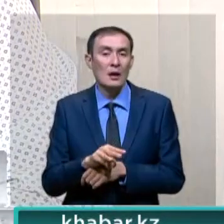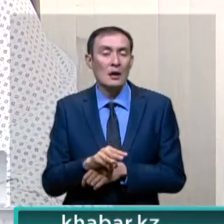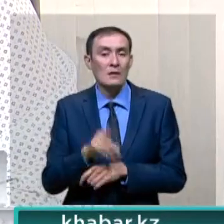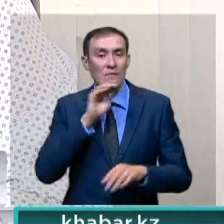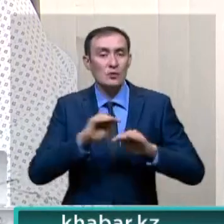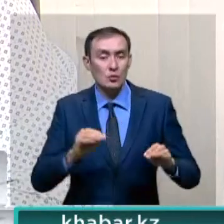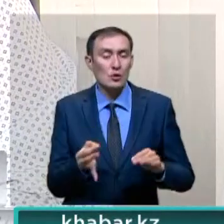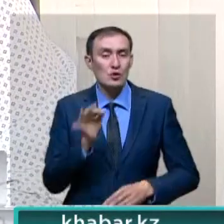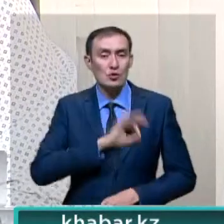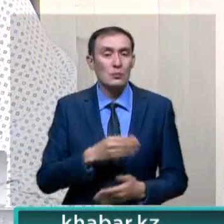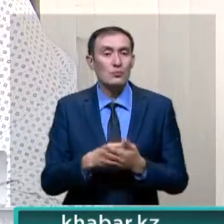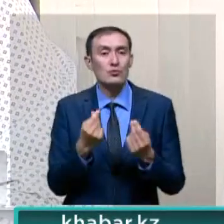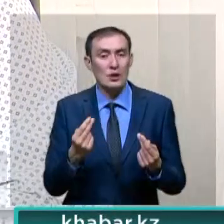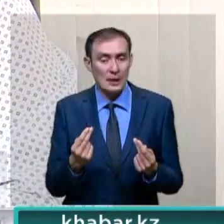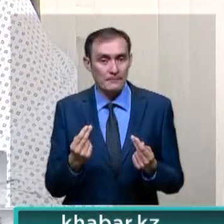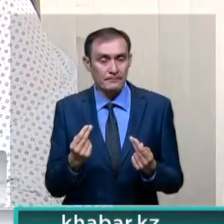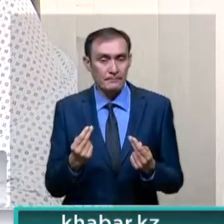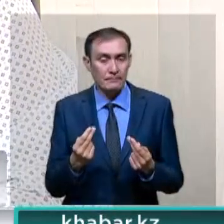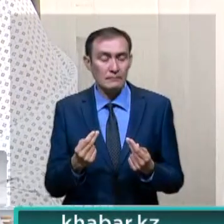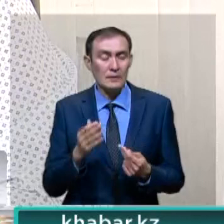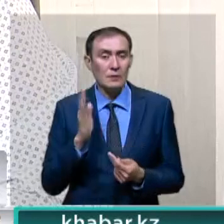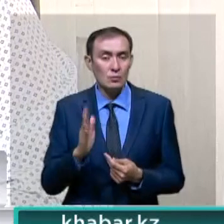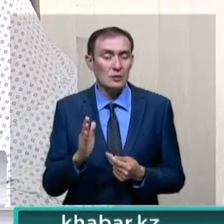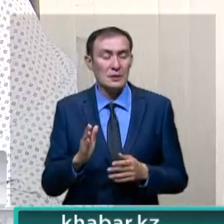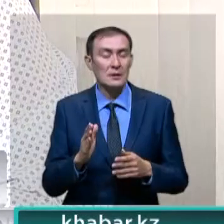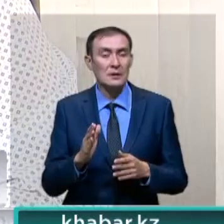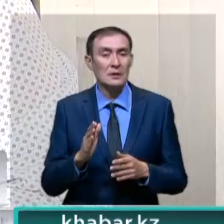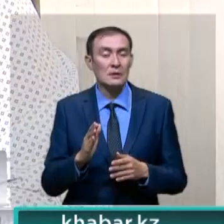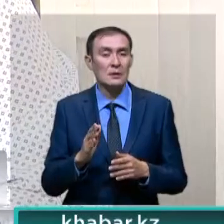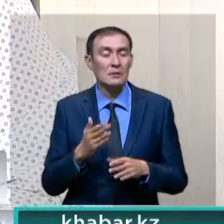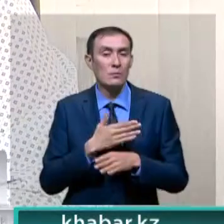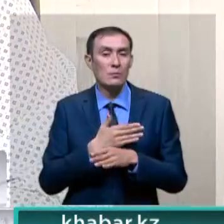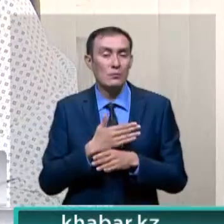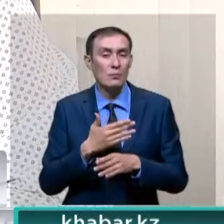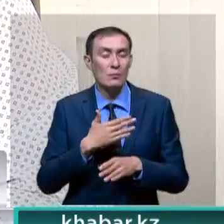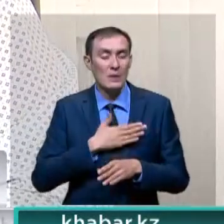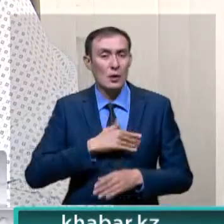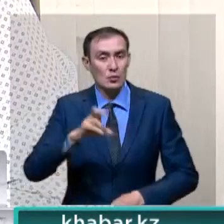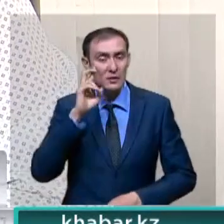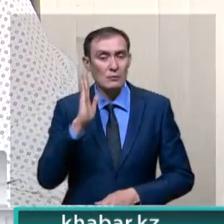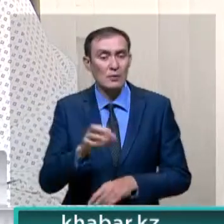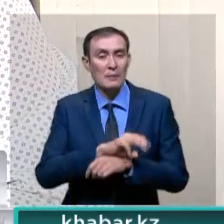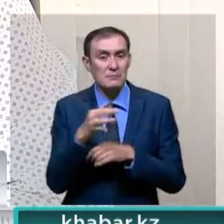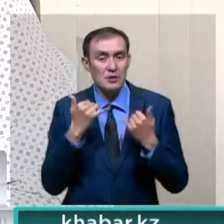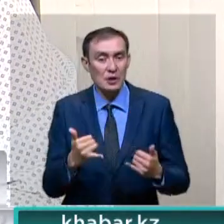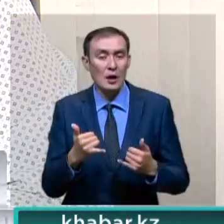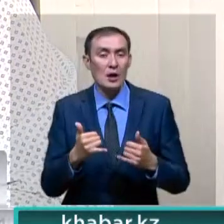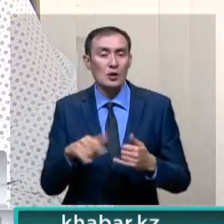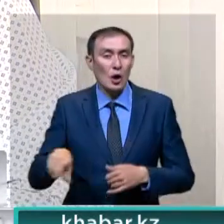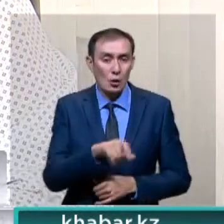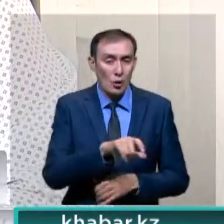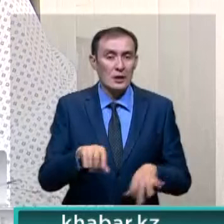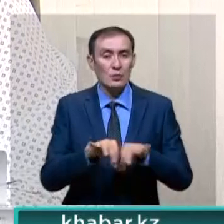инфраструктуры за счет бюджета. Оно под собой подразумевает, если после мы государство обеспечим инженерную инфраструктуру,